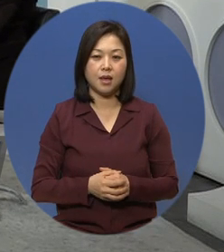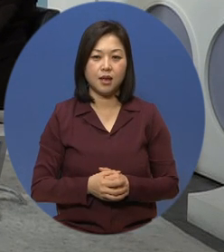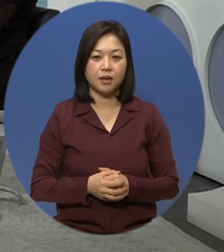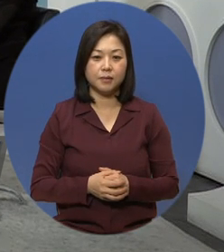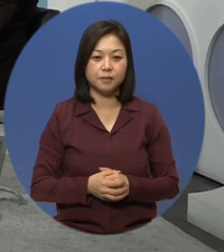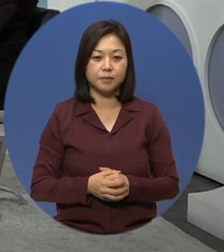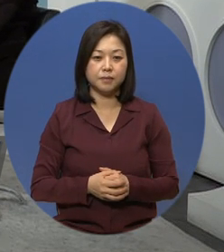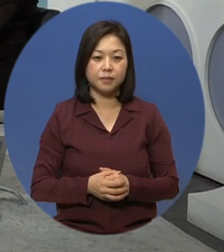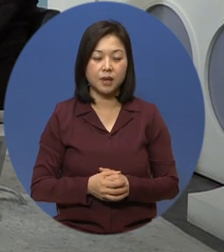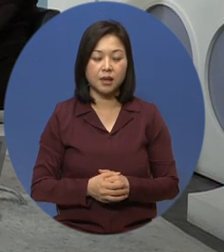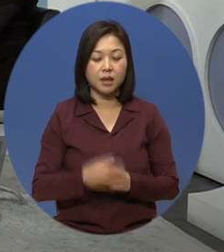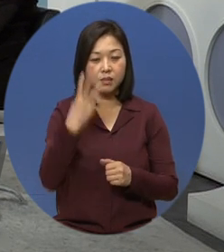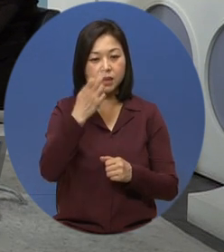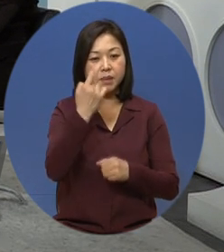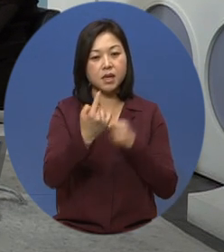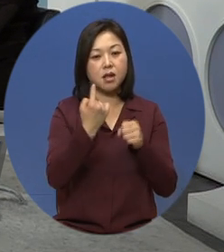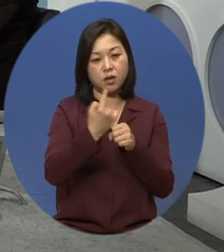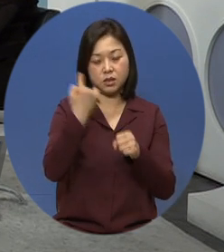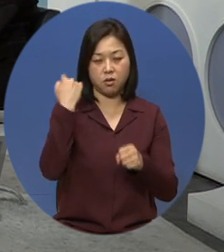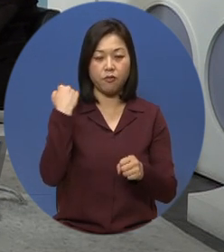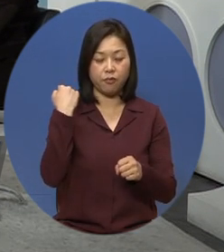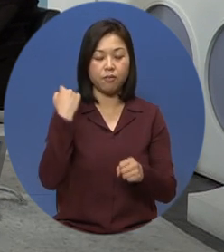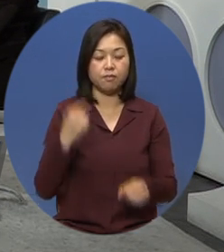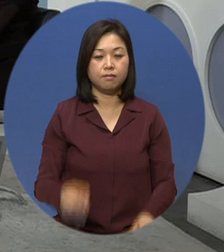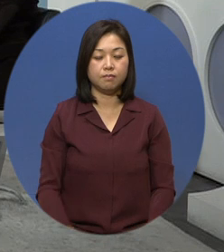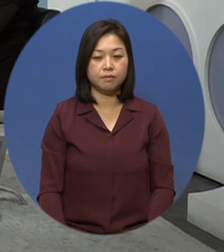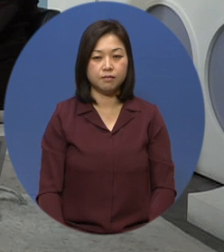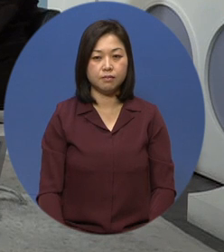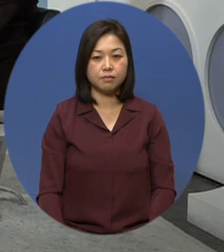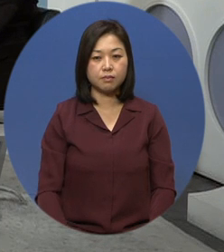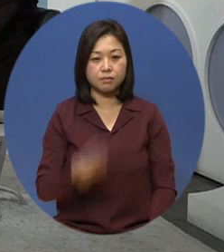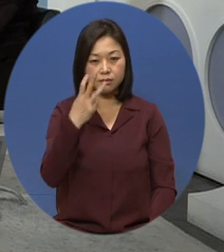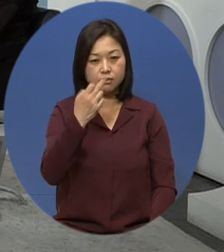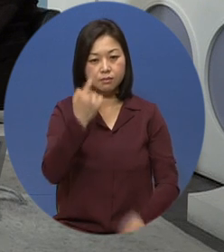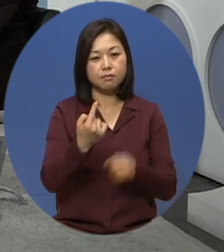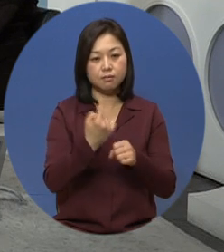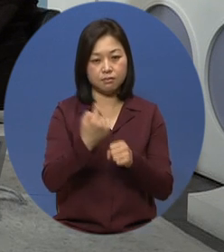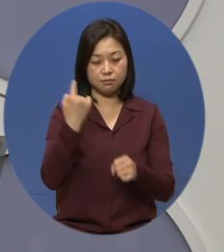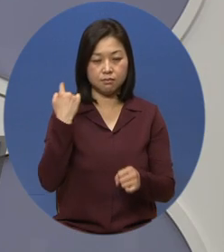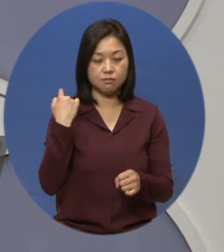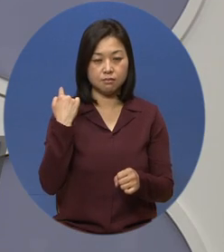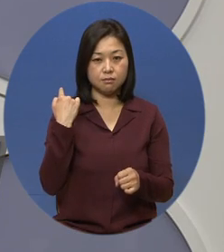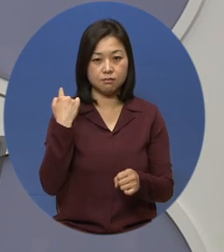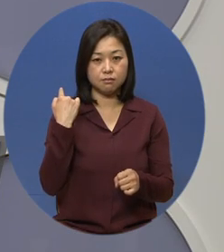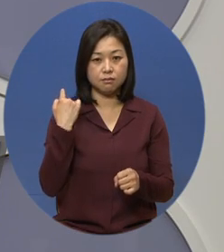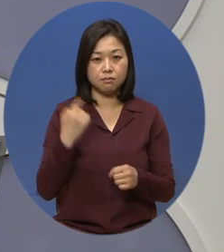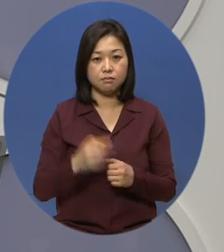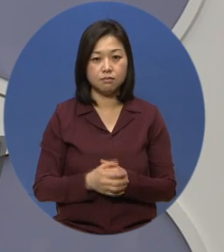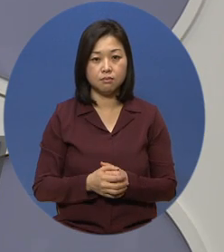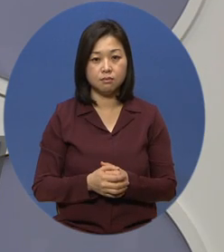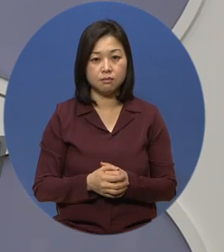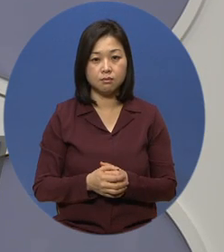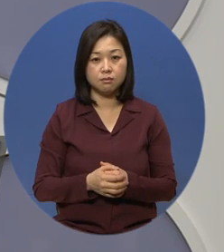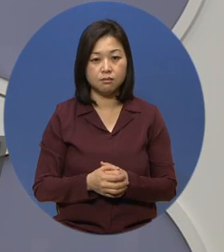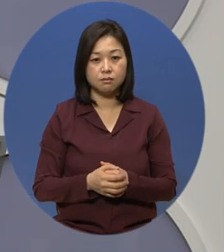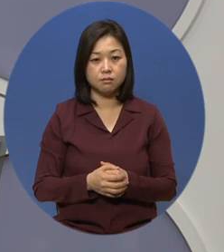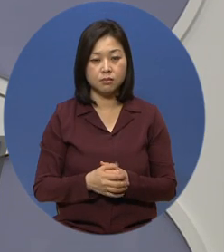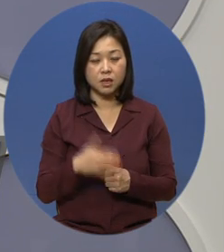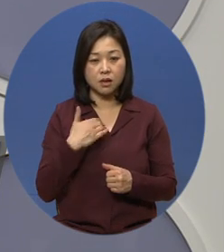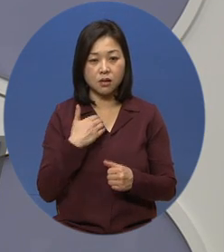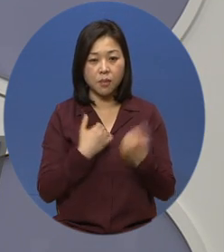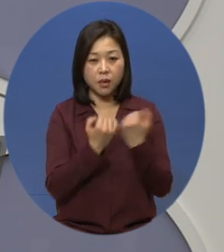그러니까 32년 원입니다 예 그 자격 부여 설명드리면